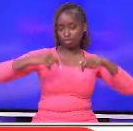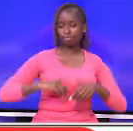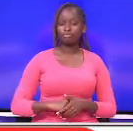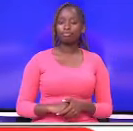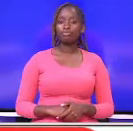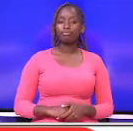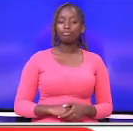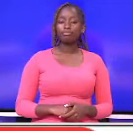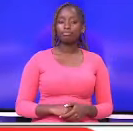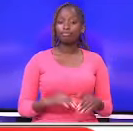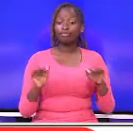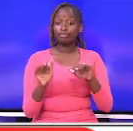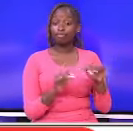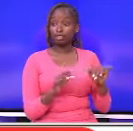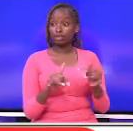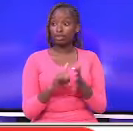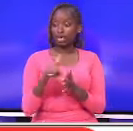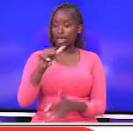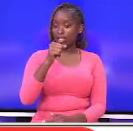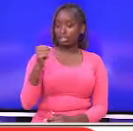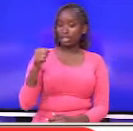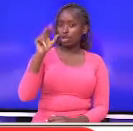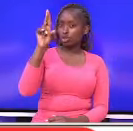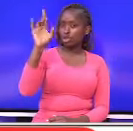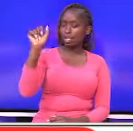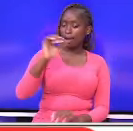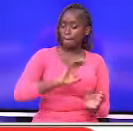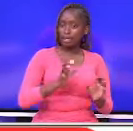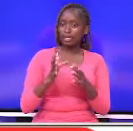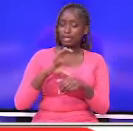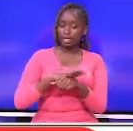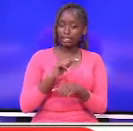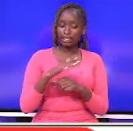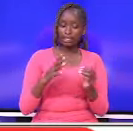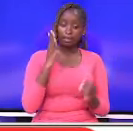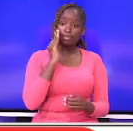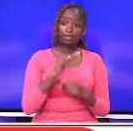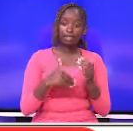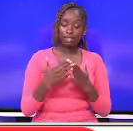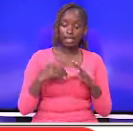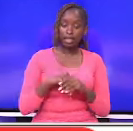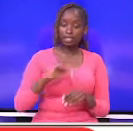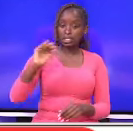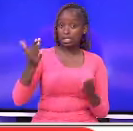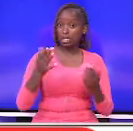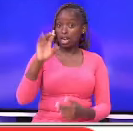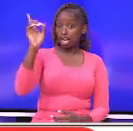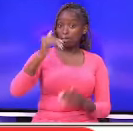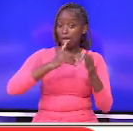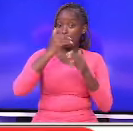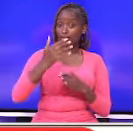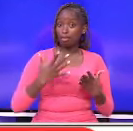Kiachana na taarifa hiyo, kwingineko ni kwamba chama cha UDA kimeshuhudia vurugu katika makao yake makuu jijini Nairobi baada ya wafuasi wa Cleophas